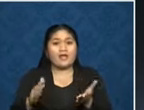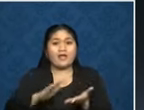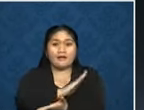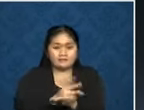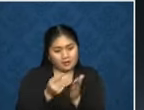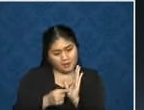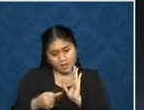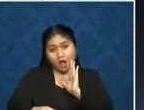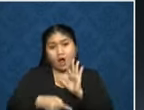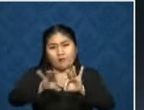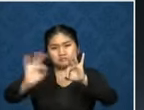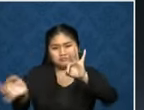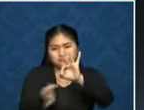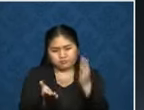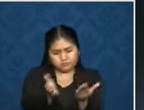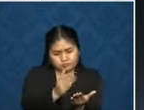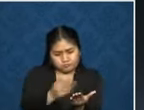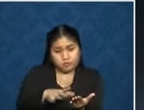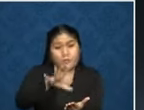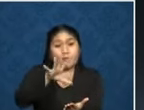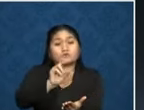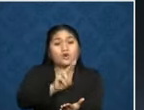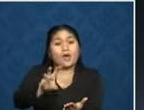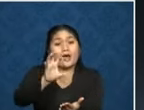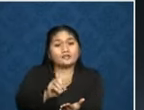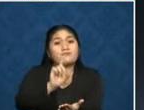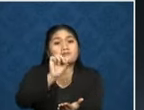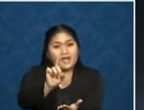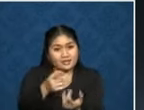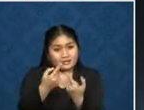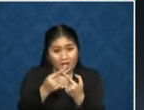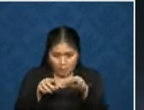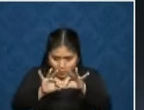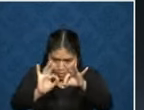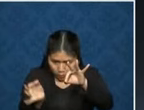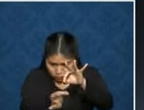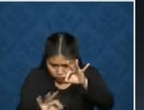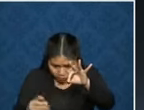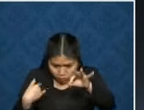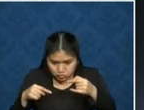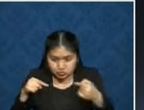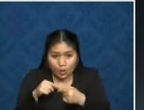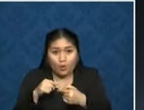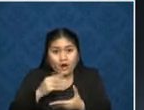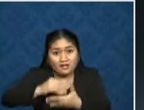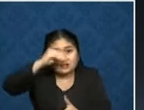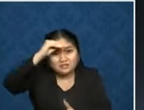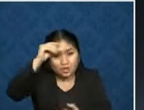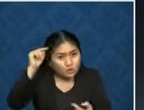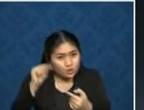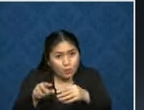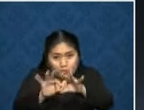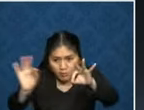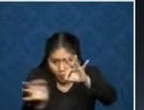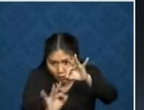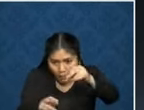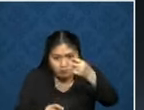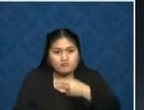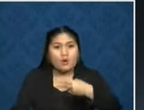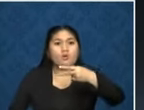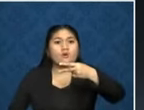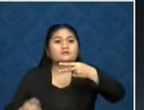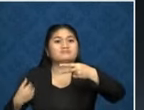มีเนื้อหา251หน้าแต่ว่ามีประโยคที่พูดเกี่ยวกับด้านการศึกษาโดยตรงเพียงแค่2บรรทัดเท่านั้นเอง